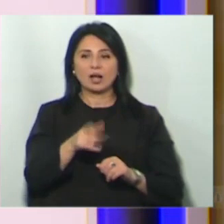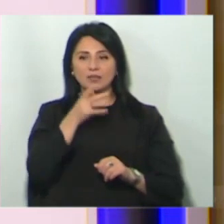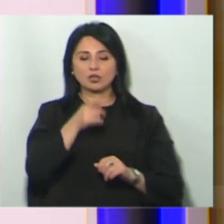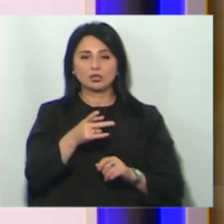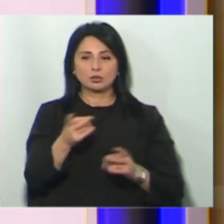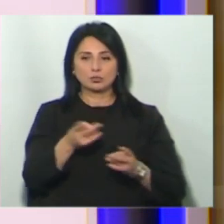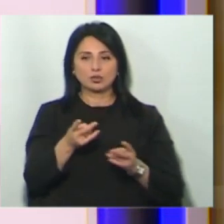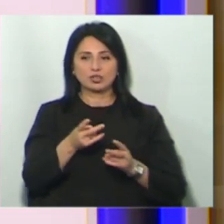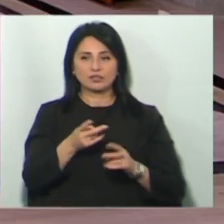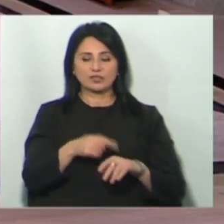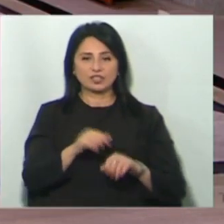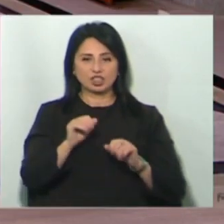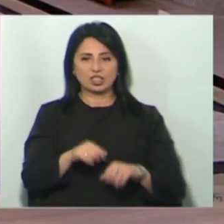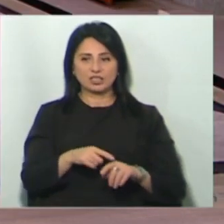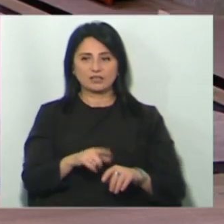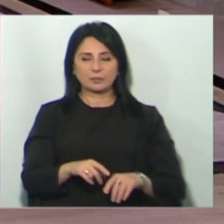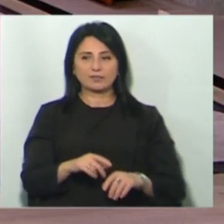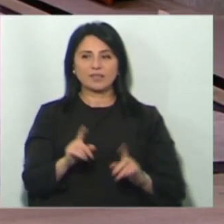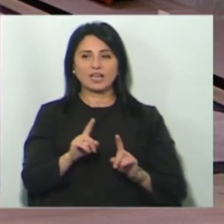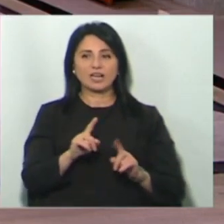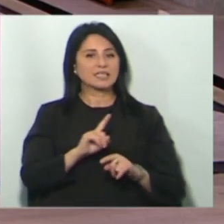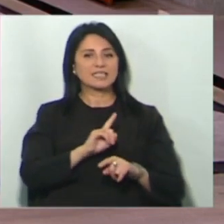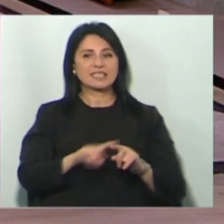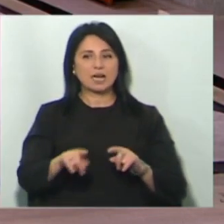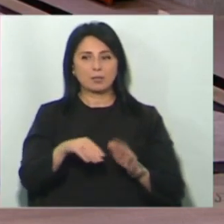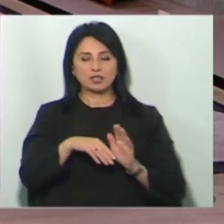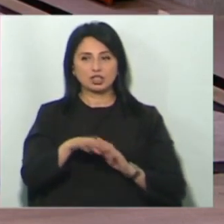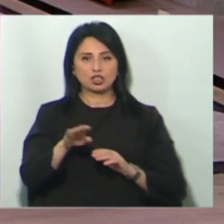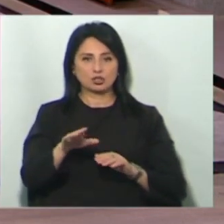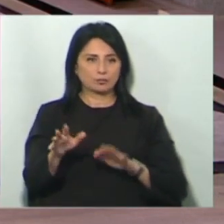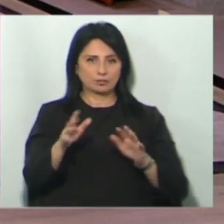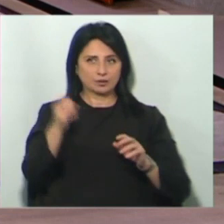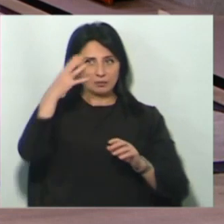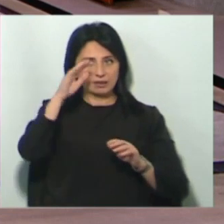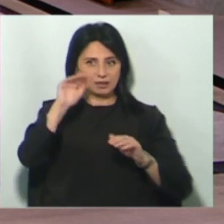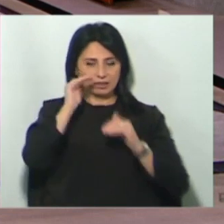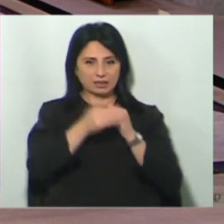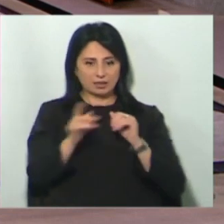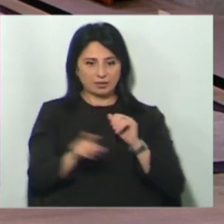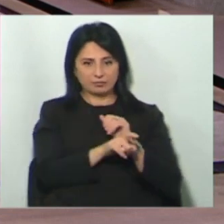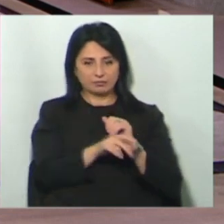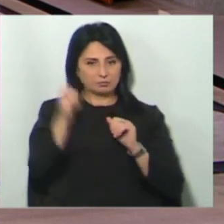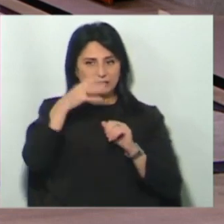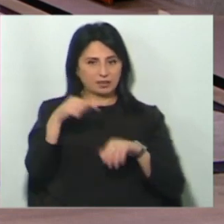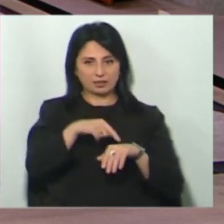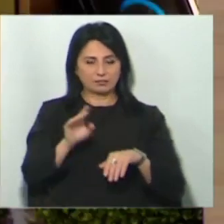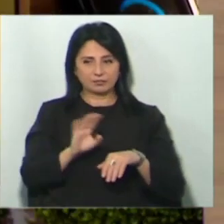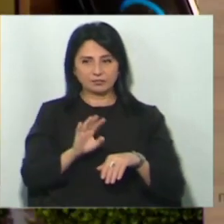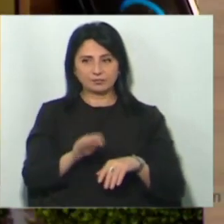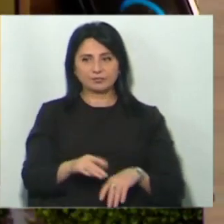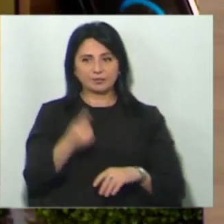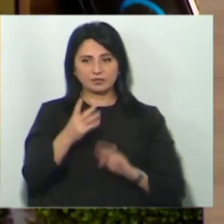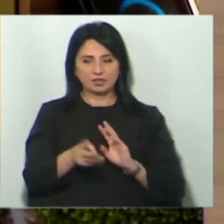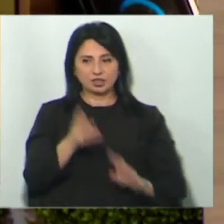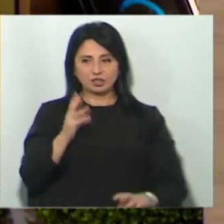ამ დროს შეგვიძლია, ესე იგი, შეიძლება სწრაფად ჯობია ჩრდილში გადავიდეთ, ზისხვებს ჭარბად მოერიდოთ. ეს